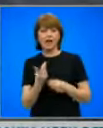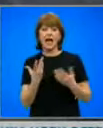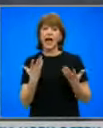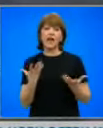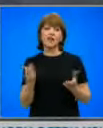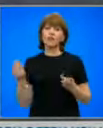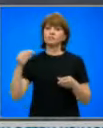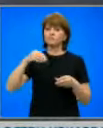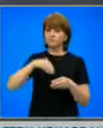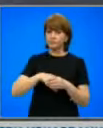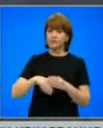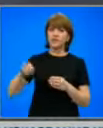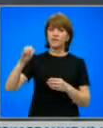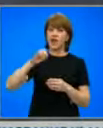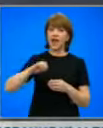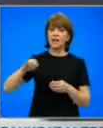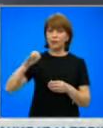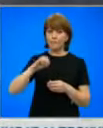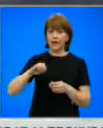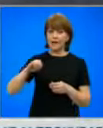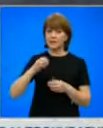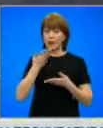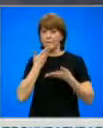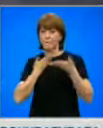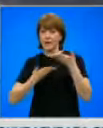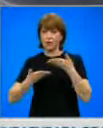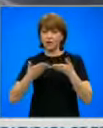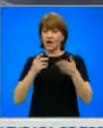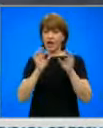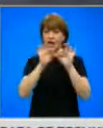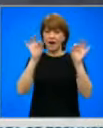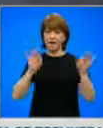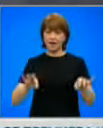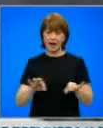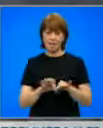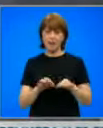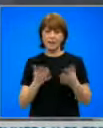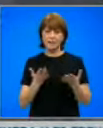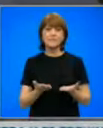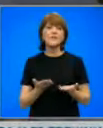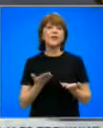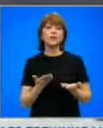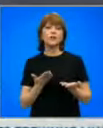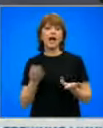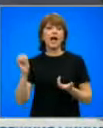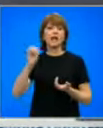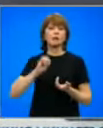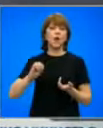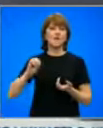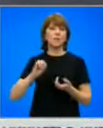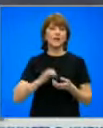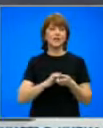ще вкараме в европейската потенциална преговорна рамка, която всъщност вкарва Европейския съюз като